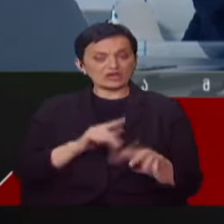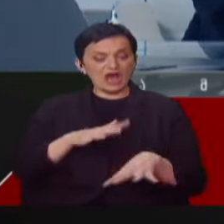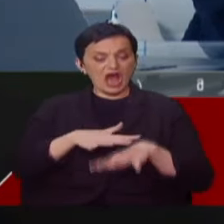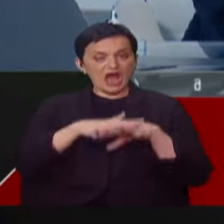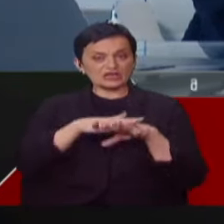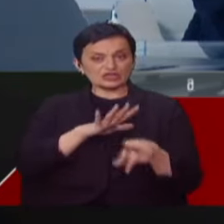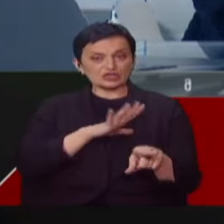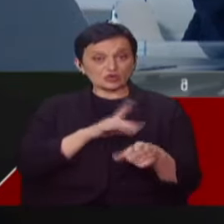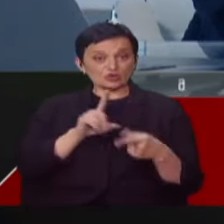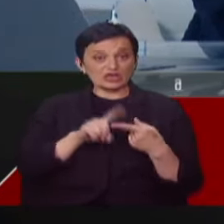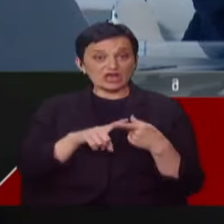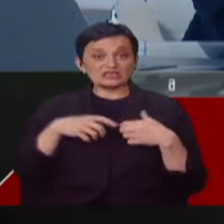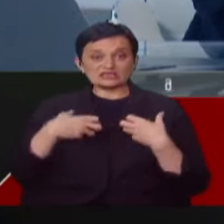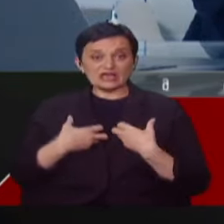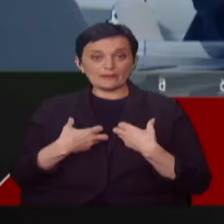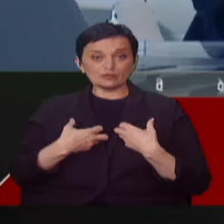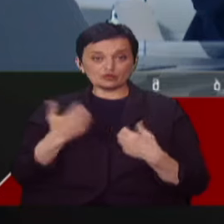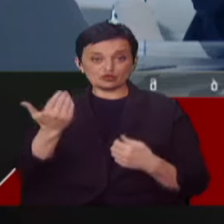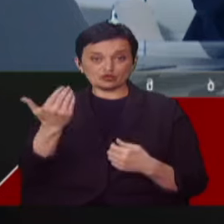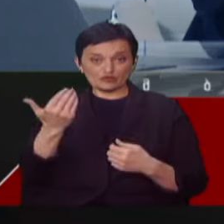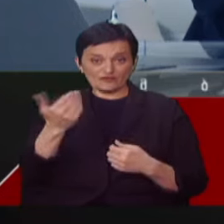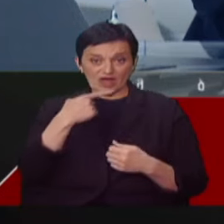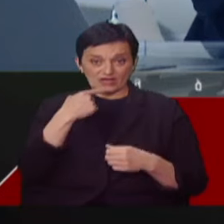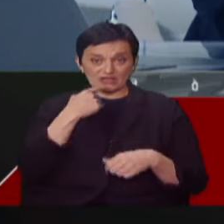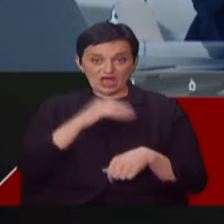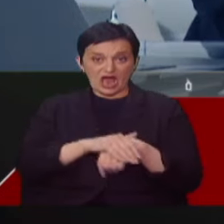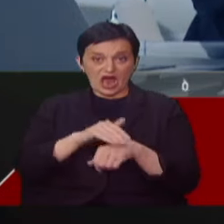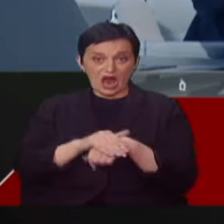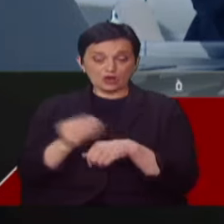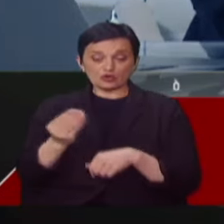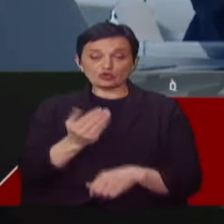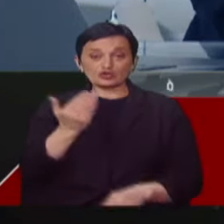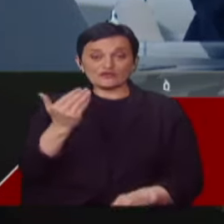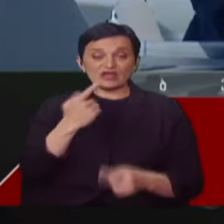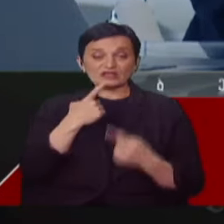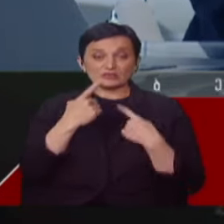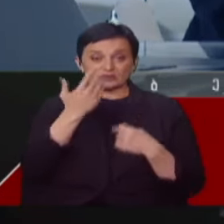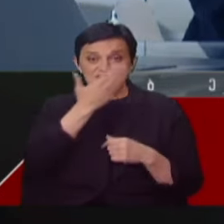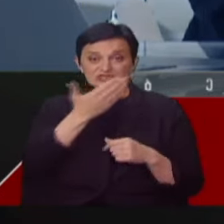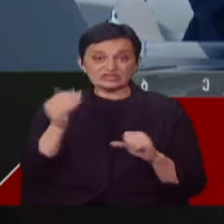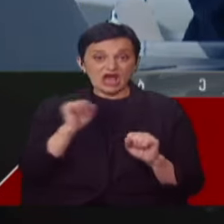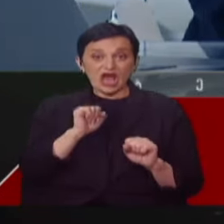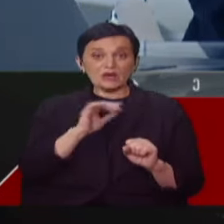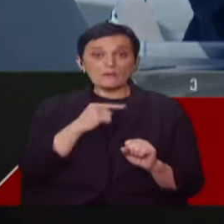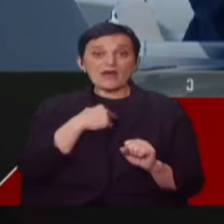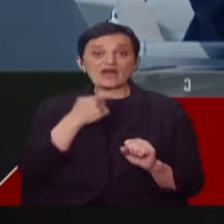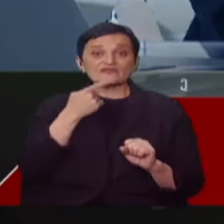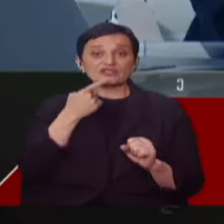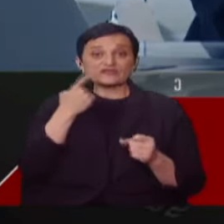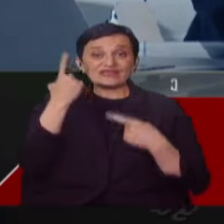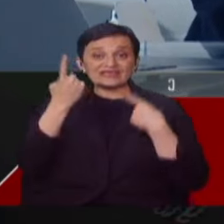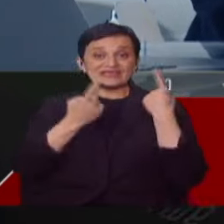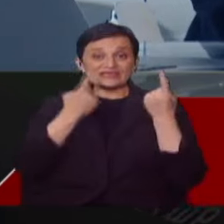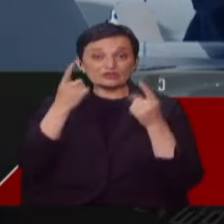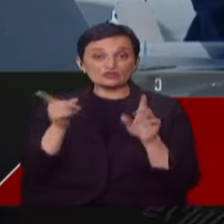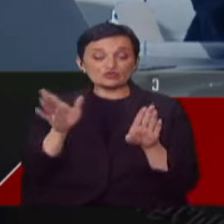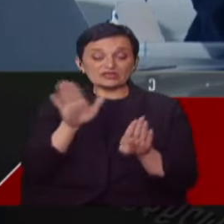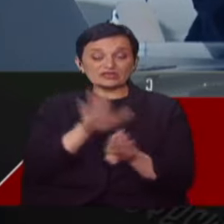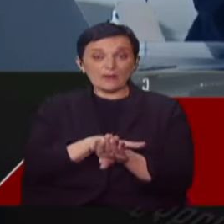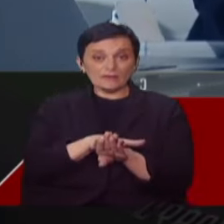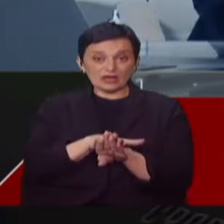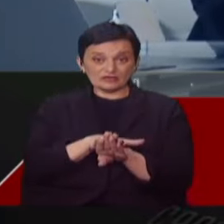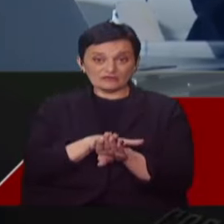აქციასთან იყო დაკავშირებული. სამწუხაროდ თქვენ მოიყვანეთ ეს ახლა არგუმენტად, მანამდე თქვენ ისაუბრეთ სახალხო დამცველზე. არა, მე თქვი ინფორმაციულ დაფარვაზე. გასაგებია, მაგრამ